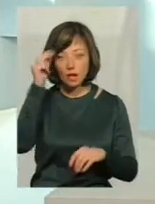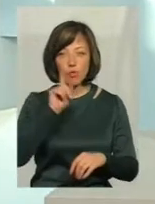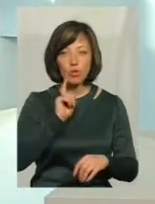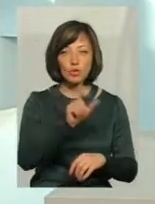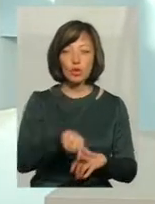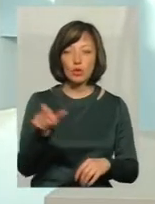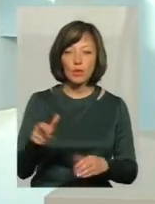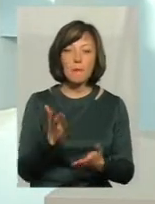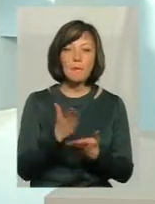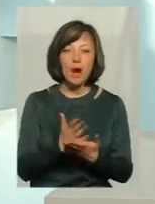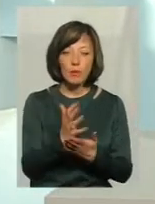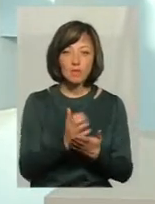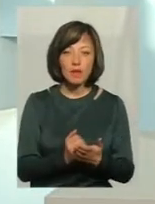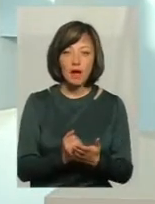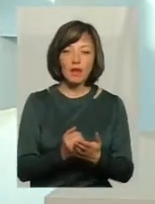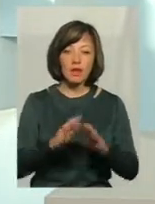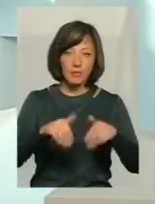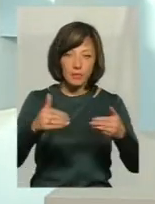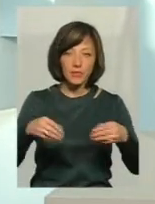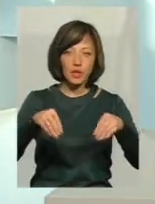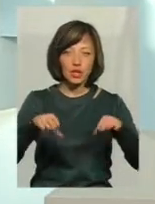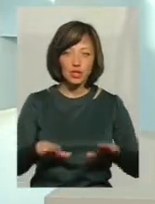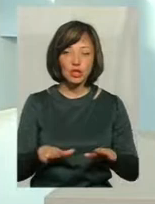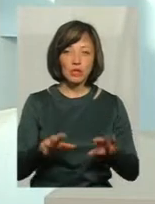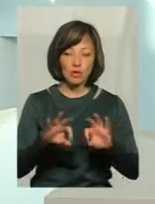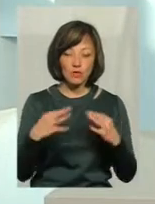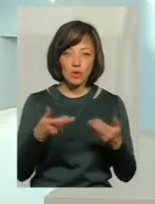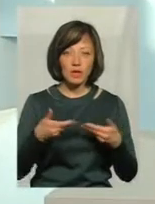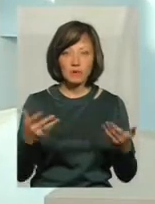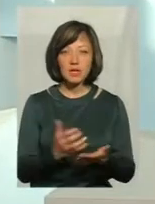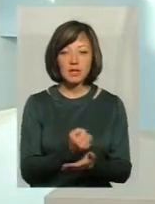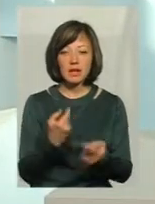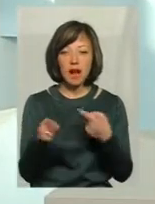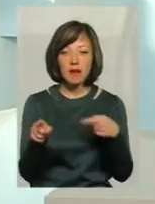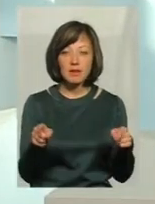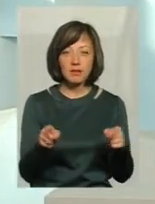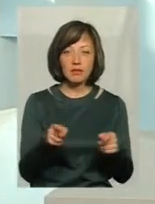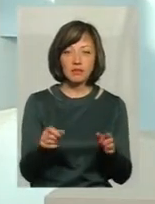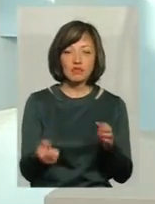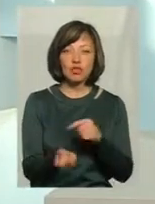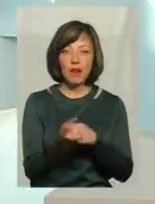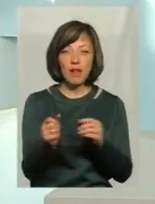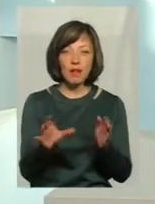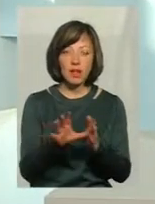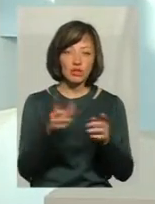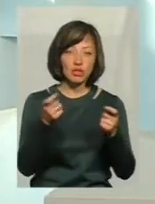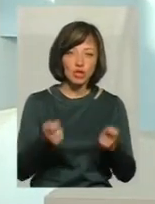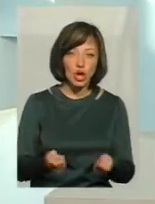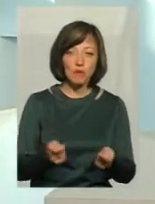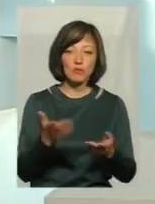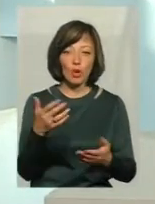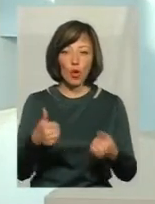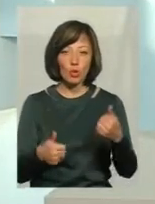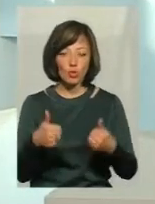мають потенціал, генерували ті рішення, які дозволять нам знайти якісь альтернативні джерела енергії, які будуть дешевшими, які будуть